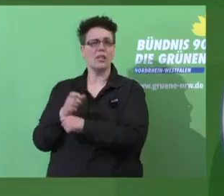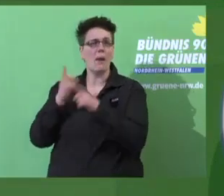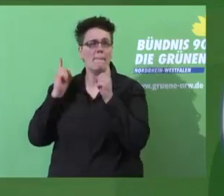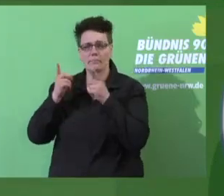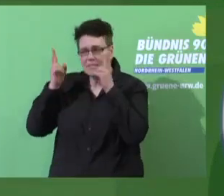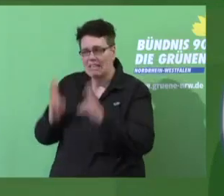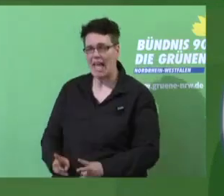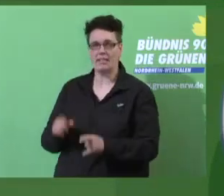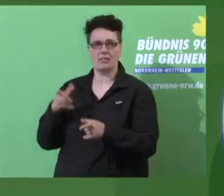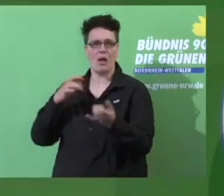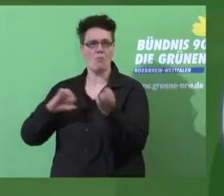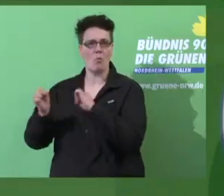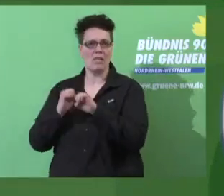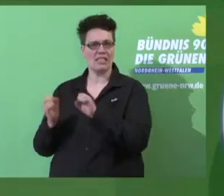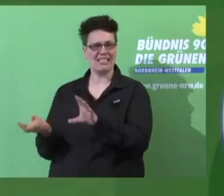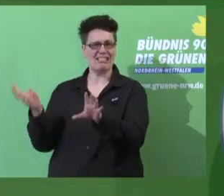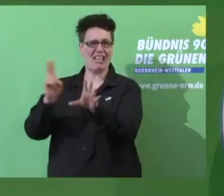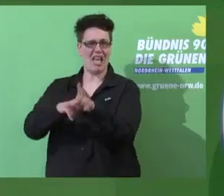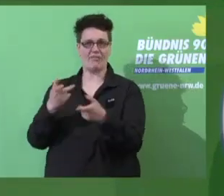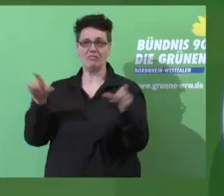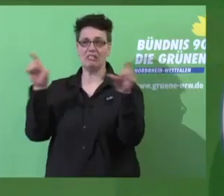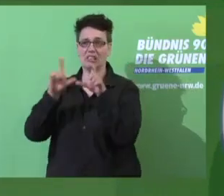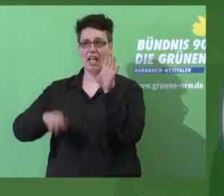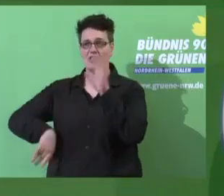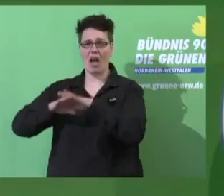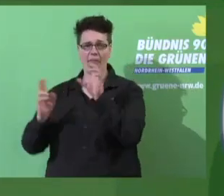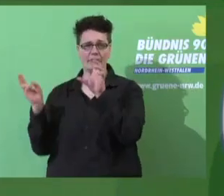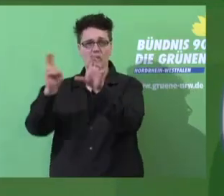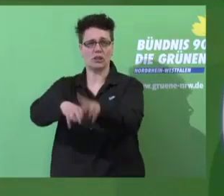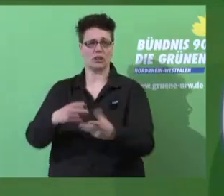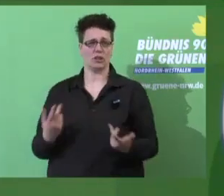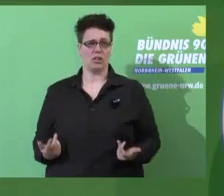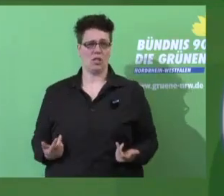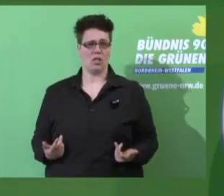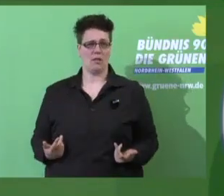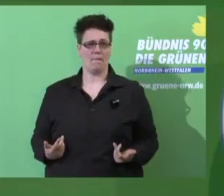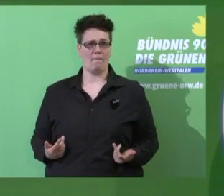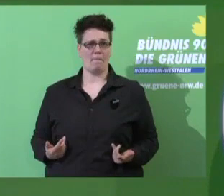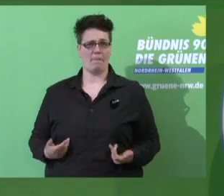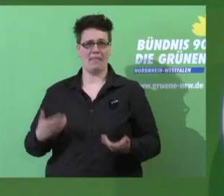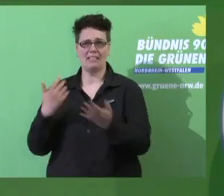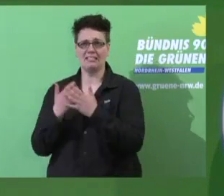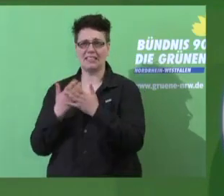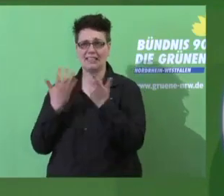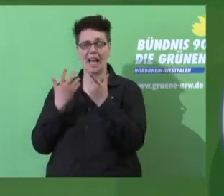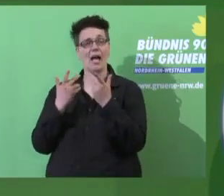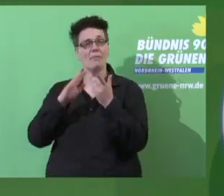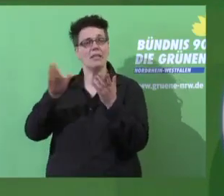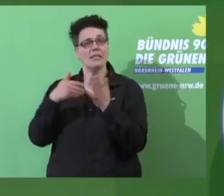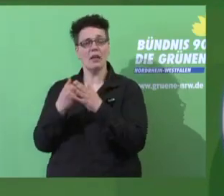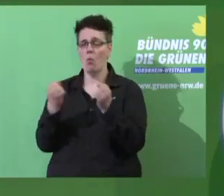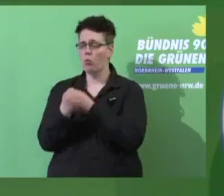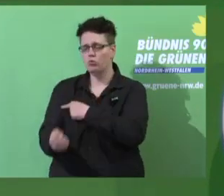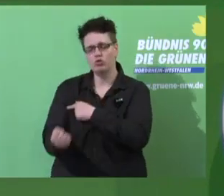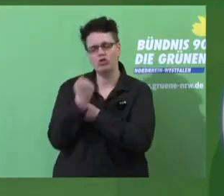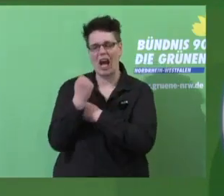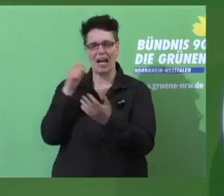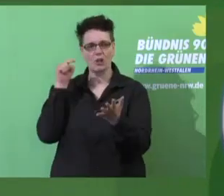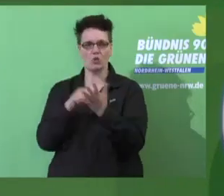einen Anspruch, sich in der Gesellschaft zu beteiligen. Das heißt, es gibt ganz starke Inklusionsgründe und soziale Gründe.